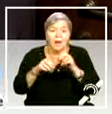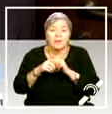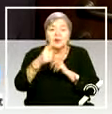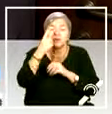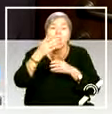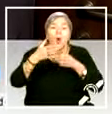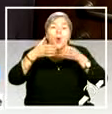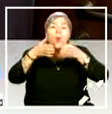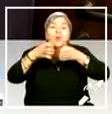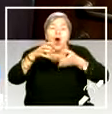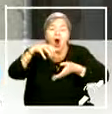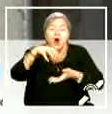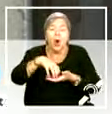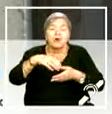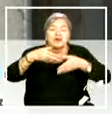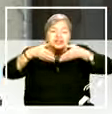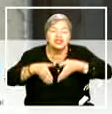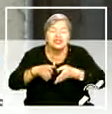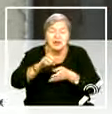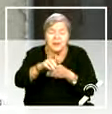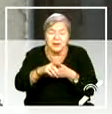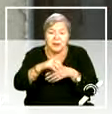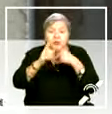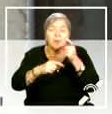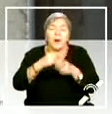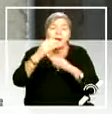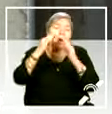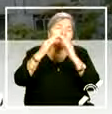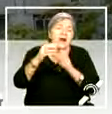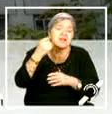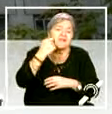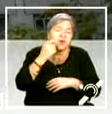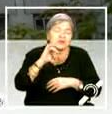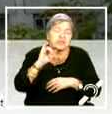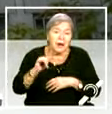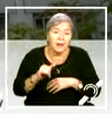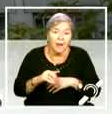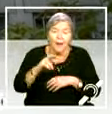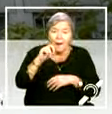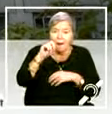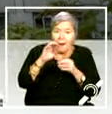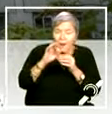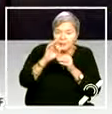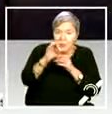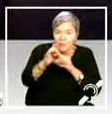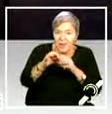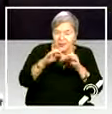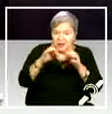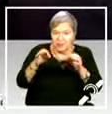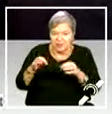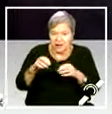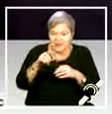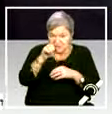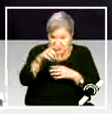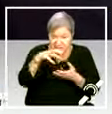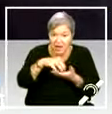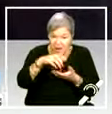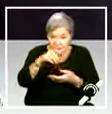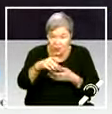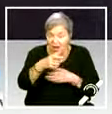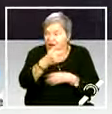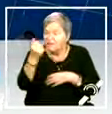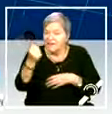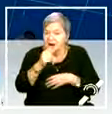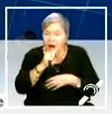veci, iar în urmă cu câteva săptămâni o locuință în Focșani. Încăperea de 8 metri pătrați cu greu poate fi descrisă drept spațiu de trai, fără apă